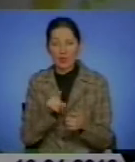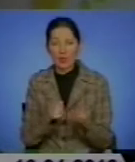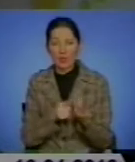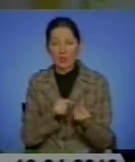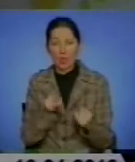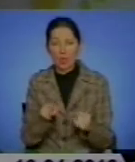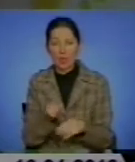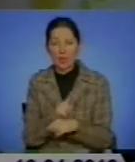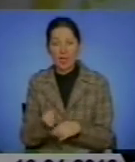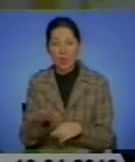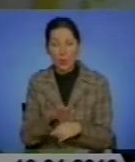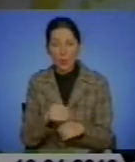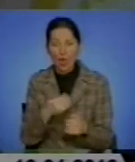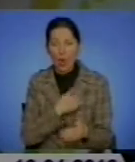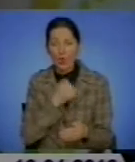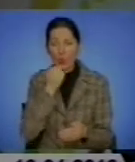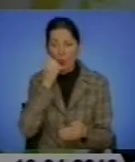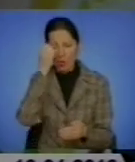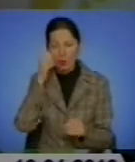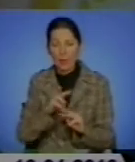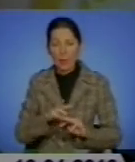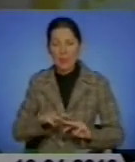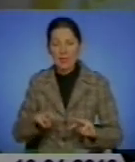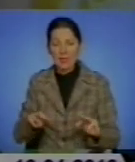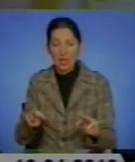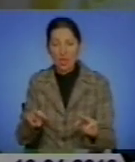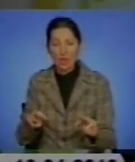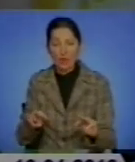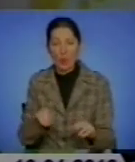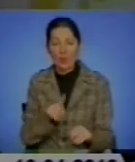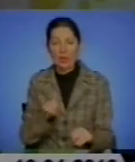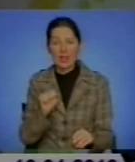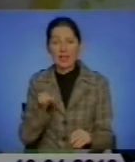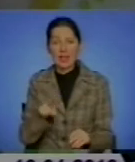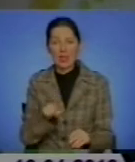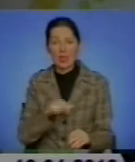на Тернопільщині. Я хочу подякувати міністерству за те, що